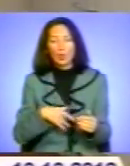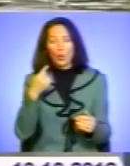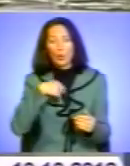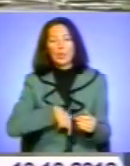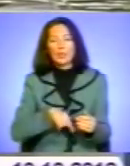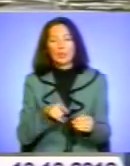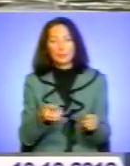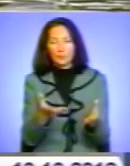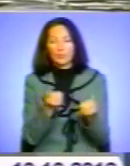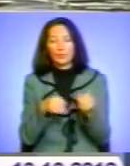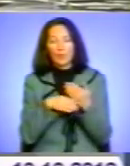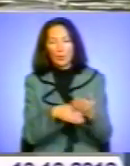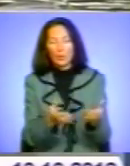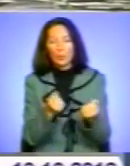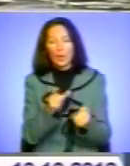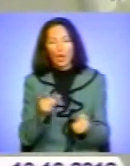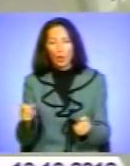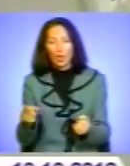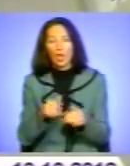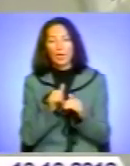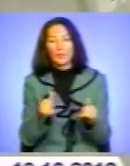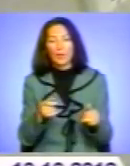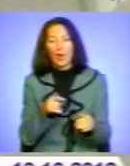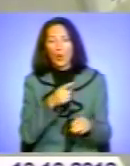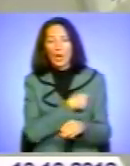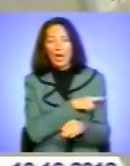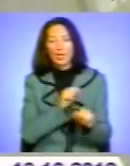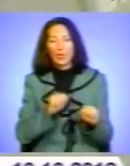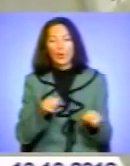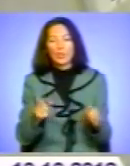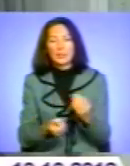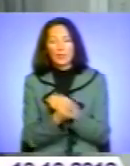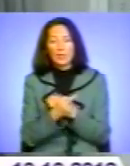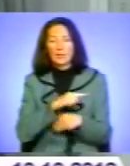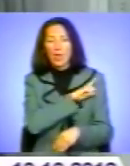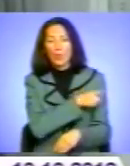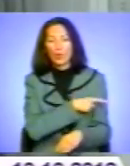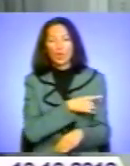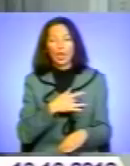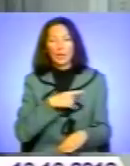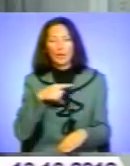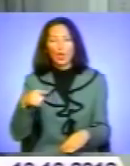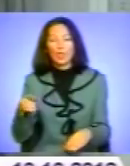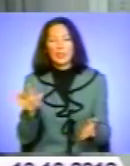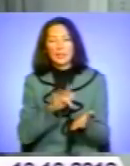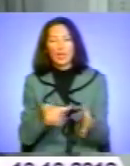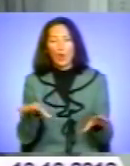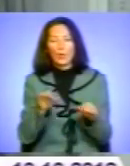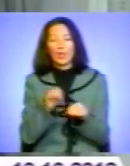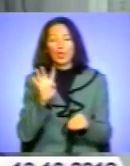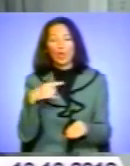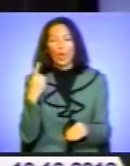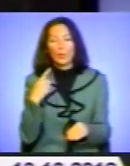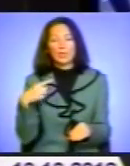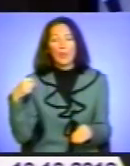розширити спектр послуг. Уже найближчим часом у лікарні може з'явитися потужний кардіологічний центр. Він об'єднає між собою 4 області: Миколаївську, Херсонську та